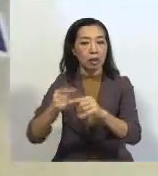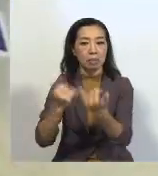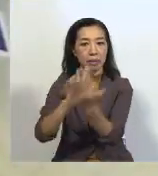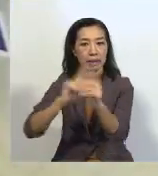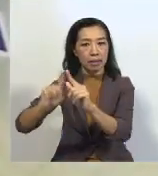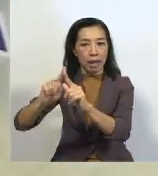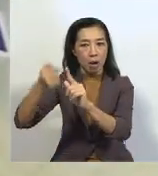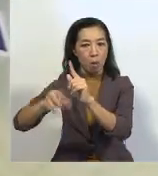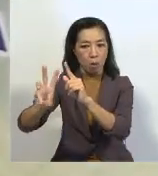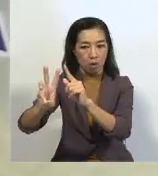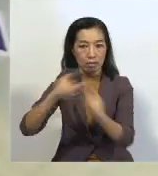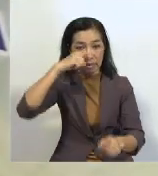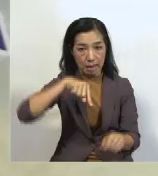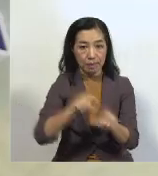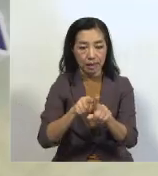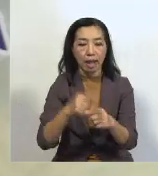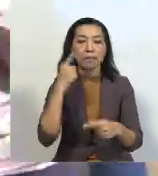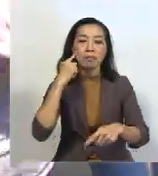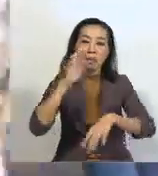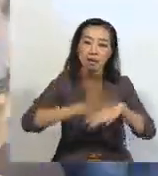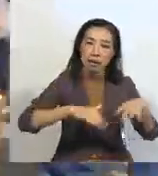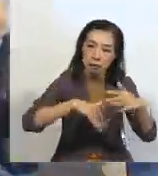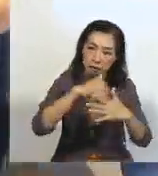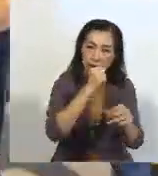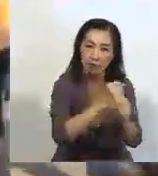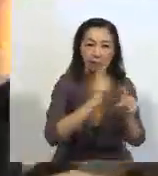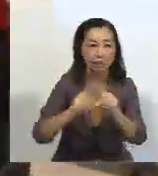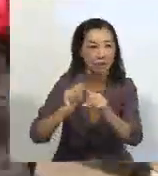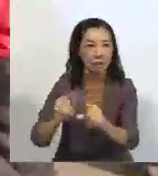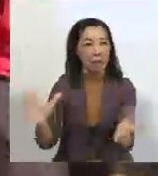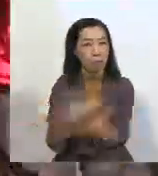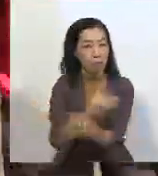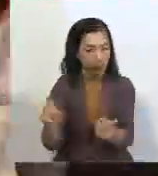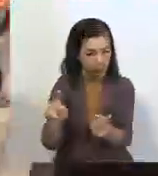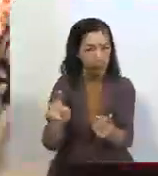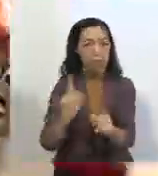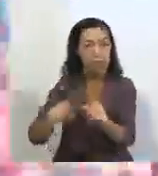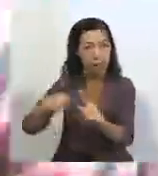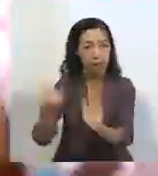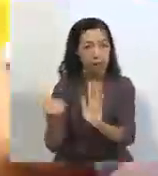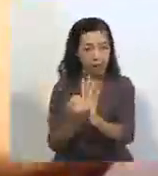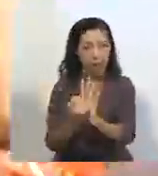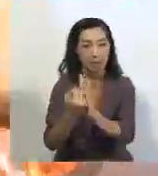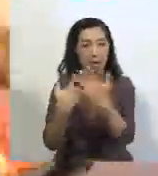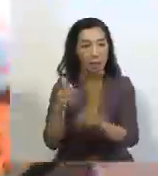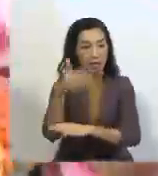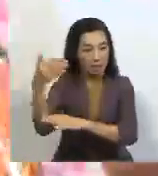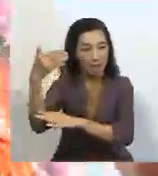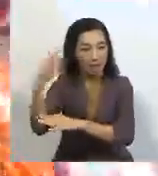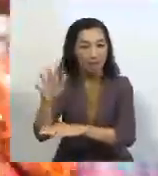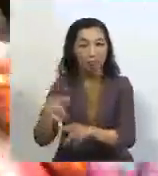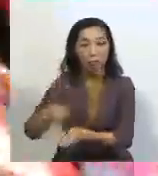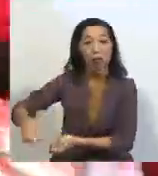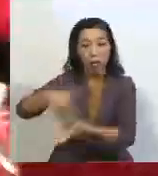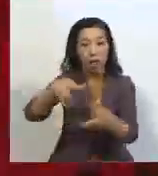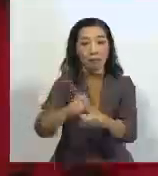การแสดงวรรณกรรมพื้นบ้านช่างฝีมือประเพณีต่างๆซึ่งสงกรานต์ก็เป็นเรื่องหนึ่งที่ขึ้นทะเบียนระดับชาติไว้แล้ว